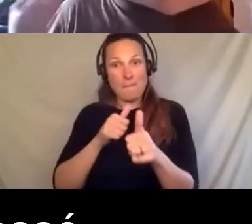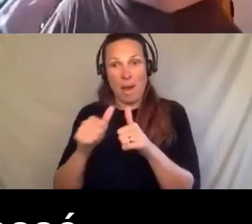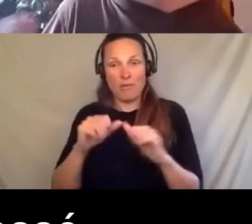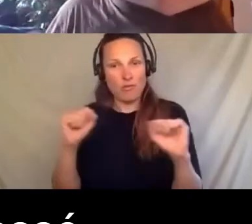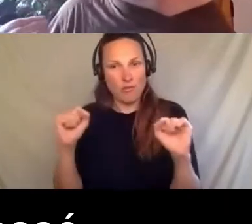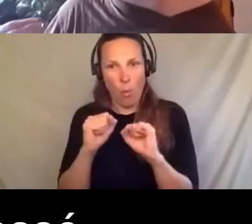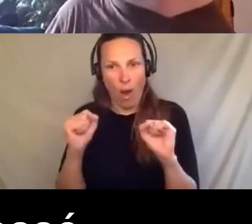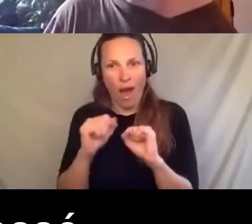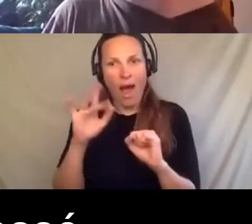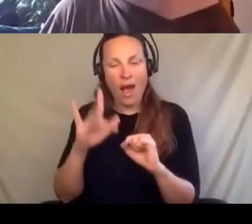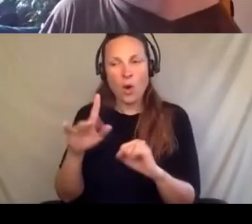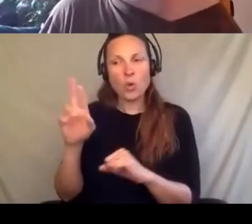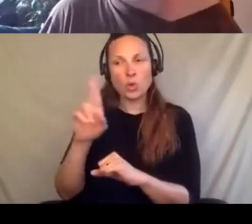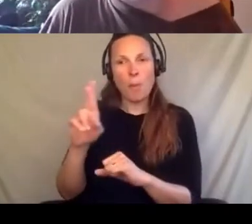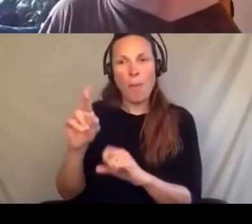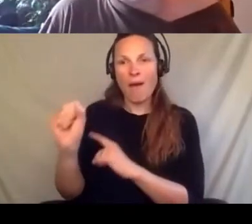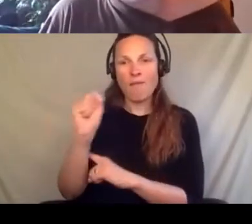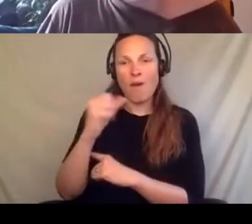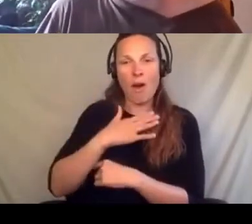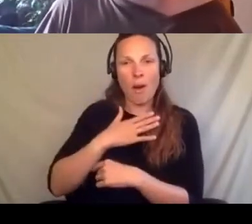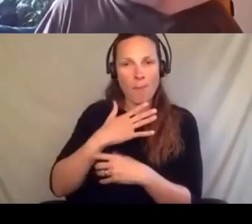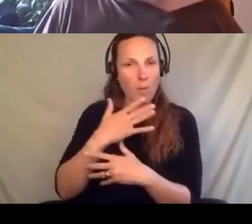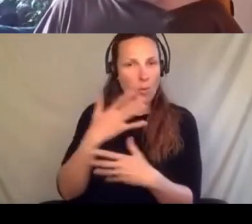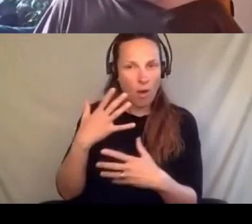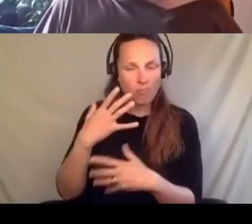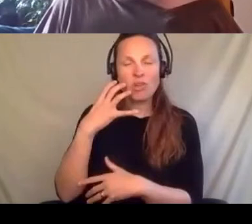une plante qui aime la chaleur. Alors,